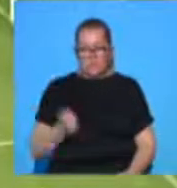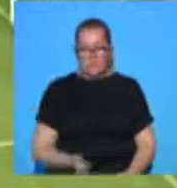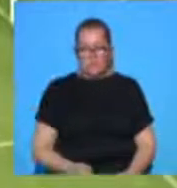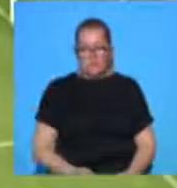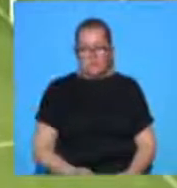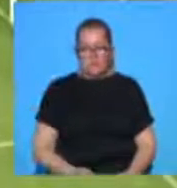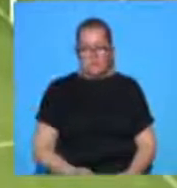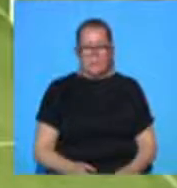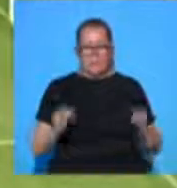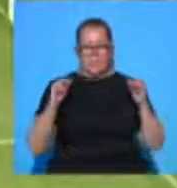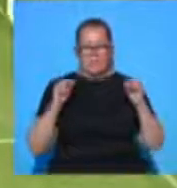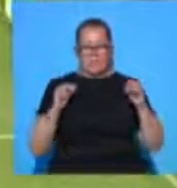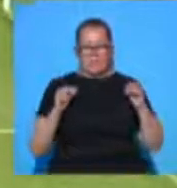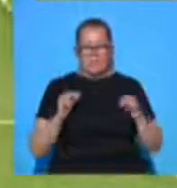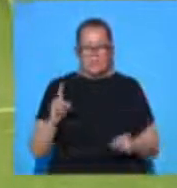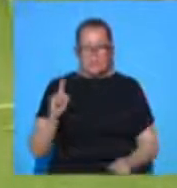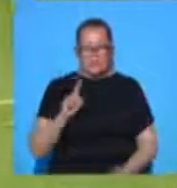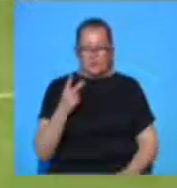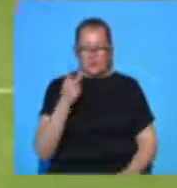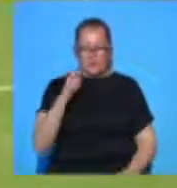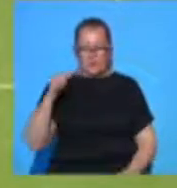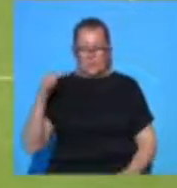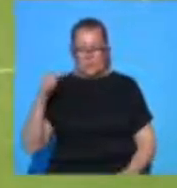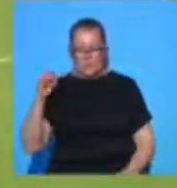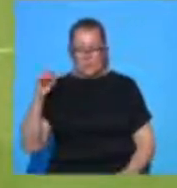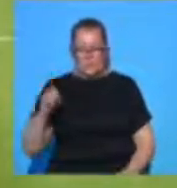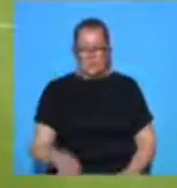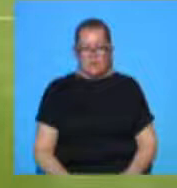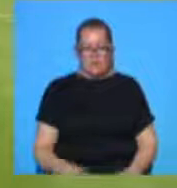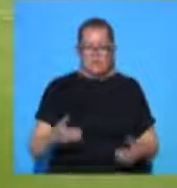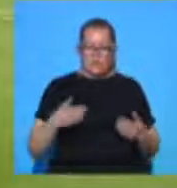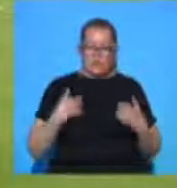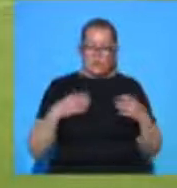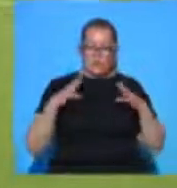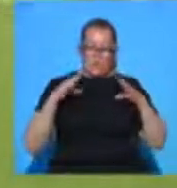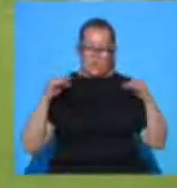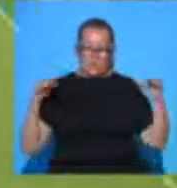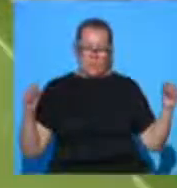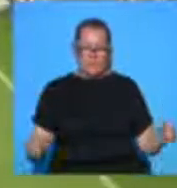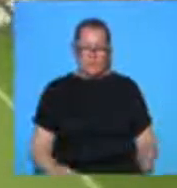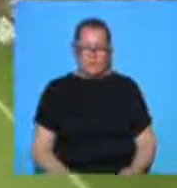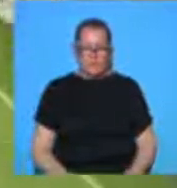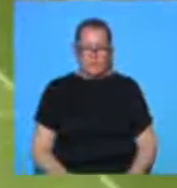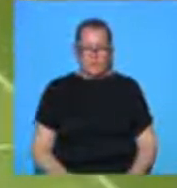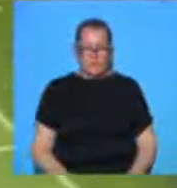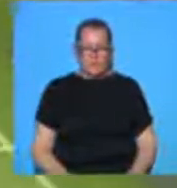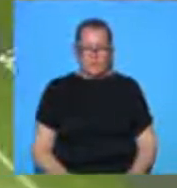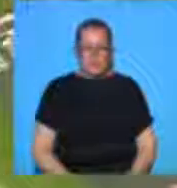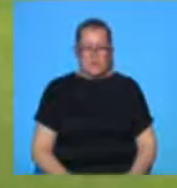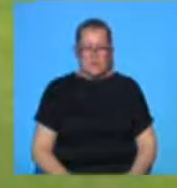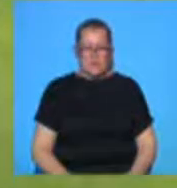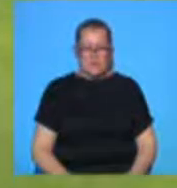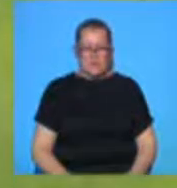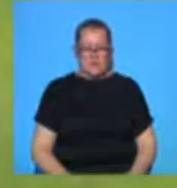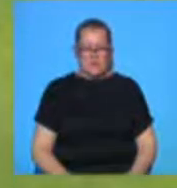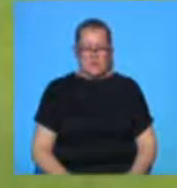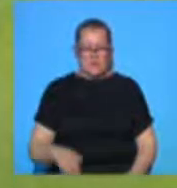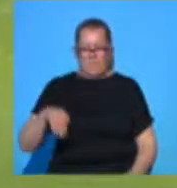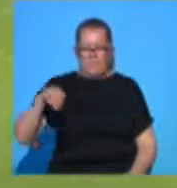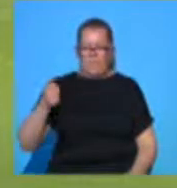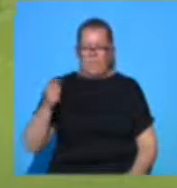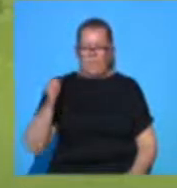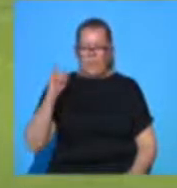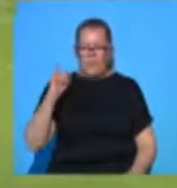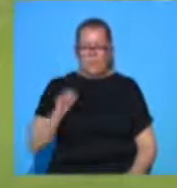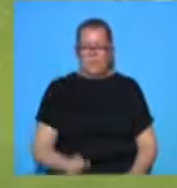antrenor care se teme să aibă 2-0. Nici nu a apucat să se bucure prea mult la gândul că au ambele mâini pe trofeu și medaliile la gât, că Matei în